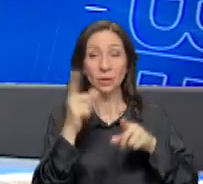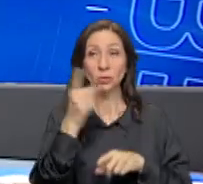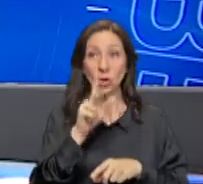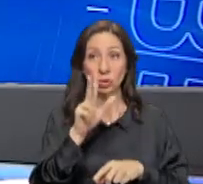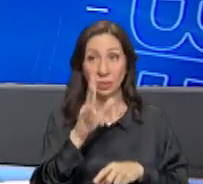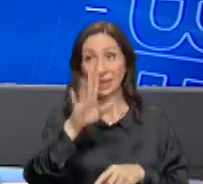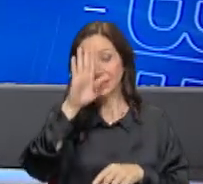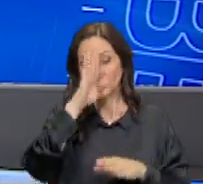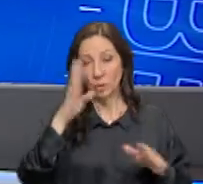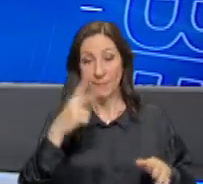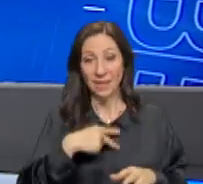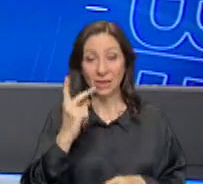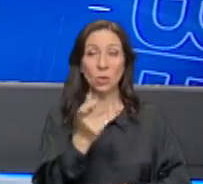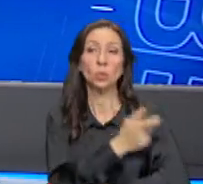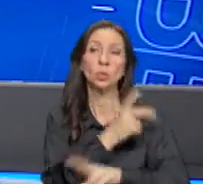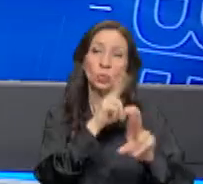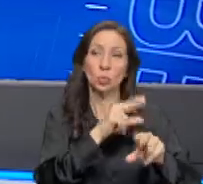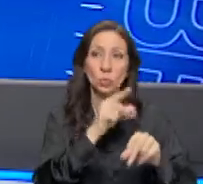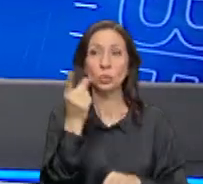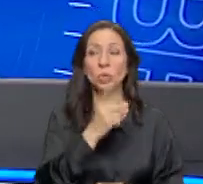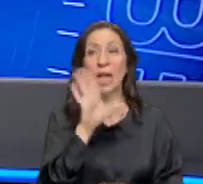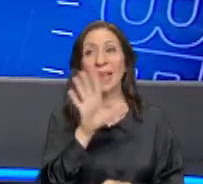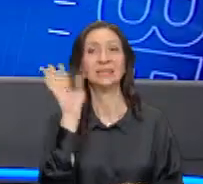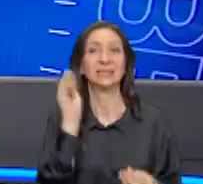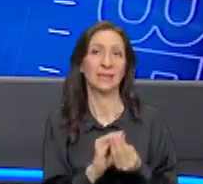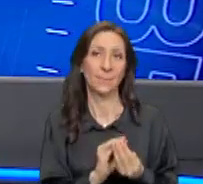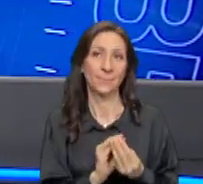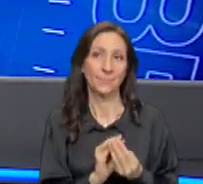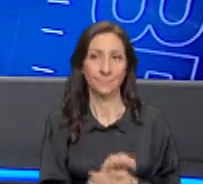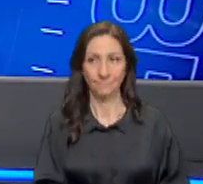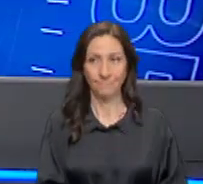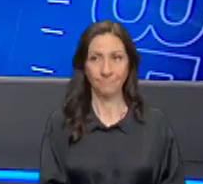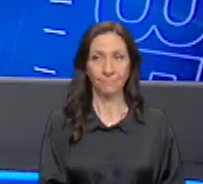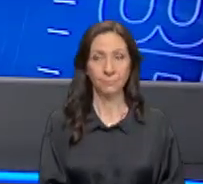%35'lik, İstanbul Büyükşehir Belediyesi'nin yurtlarına da %50'lik zam var.